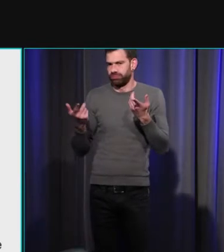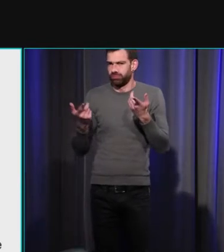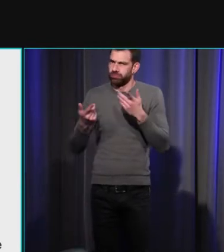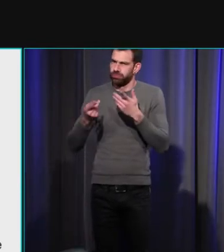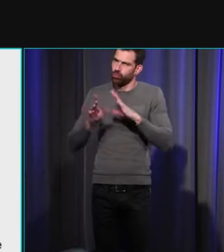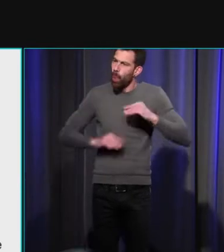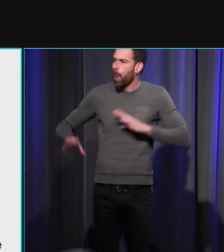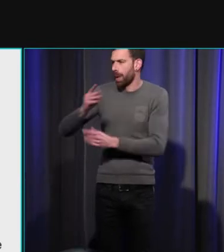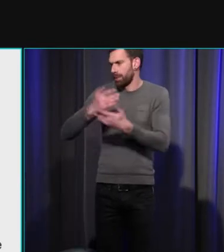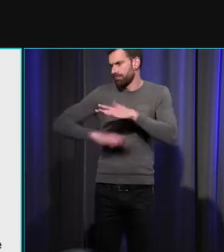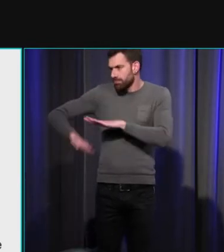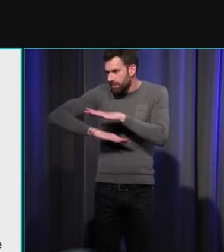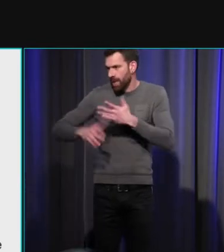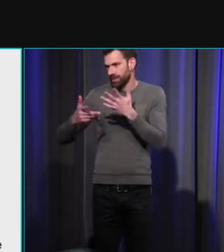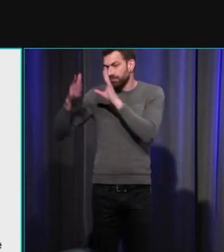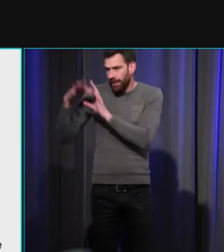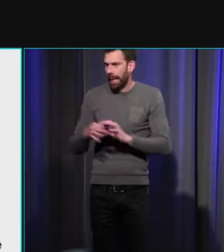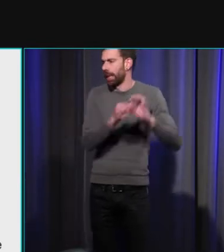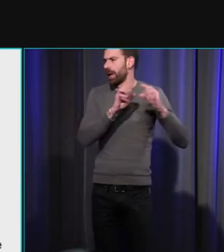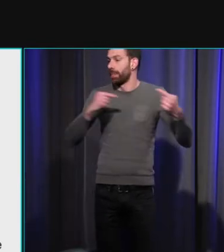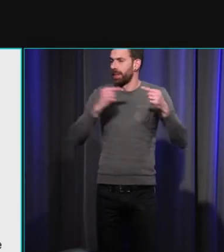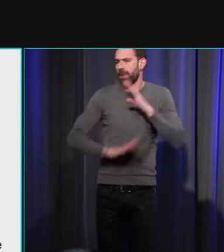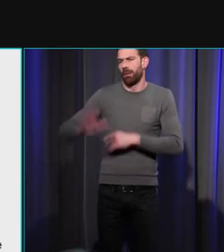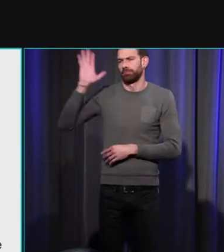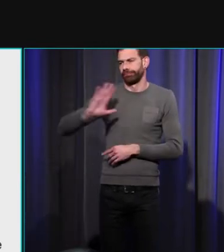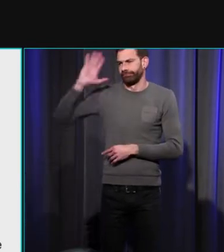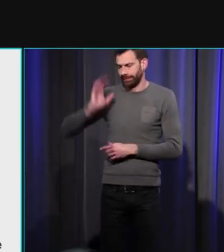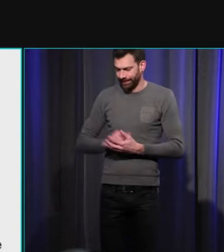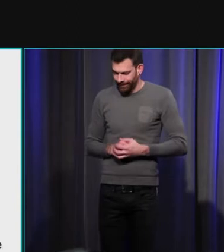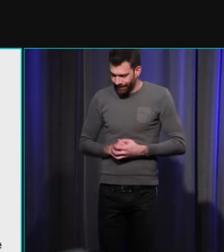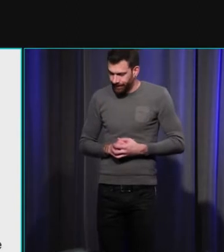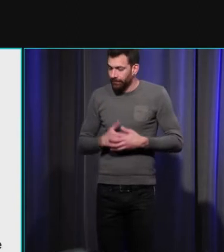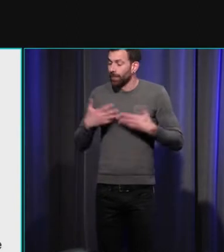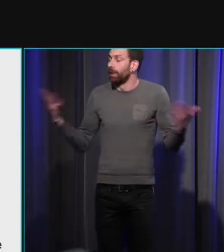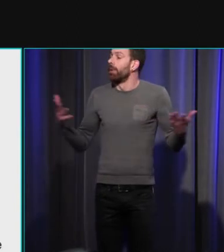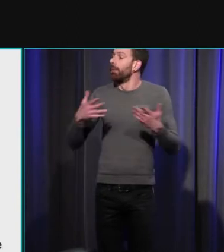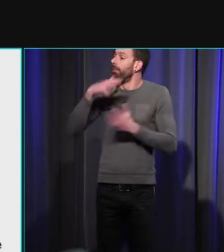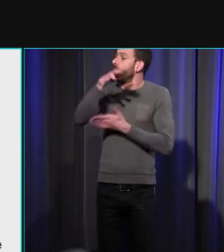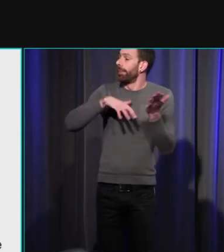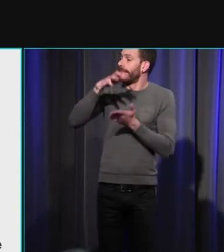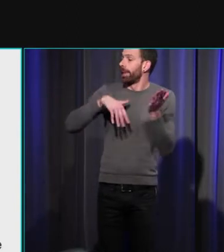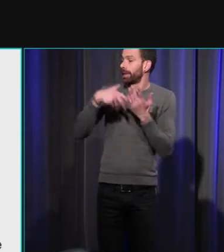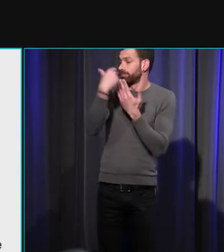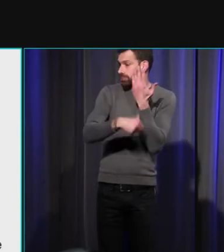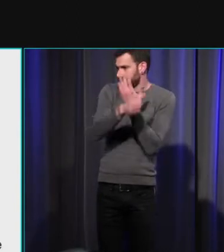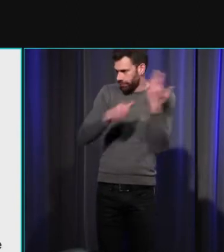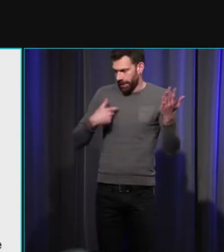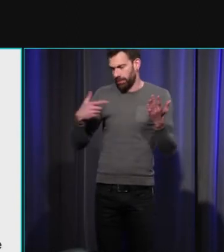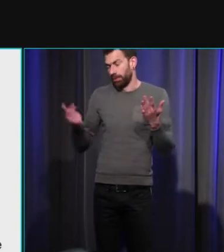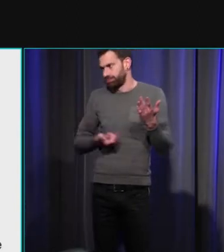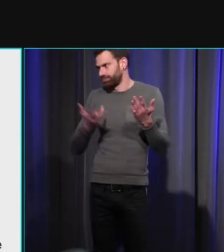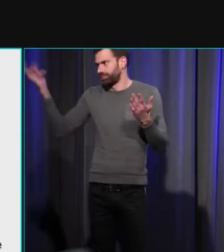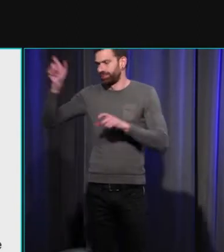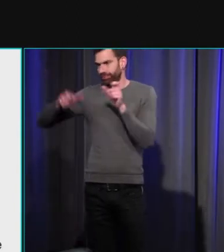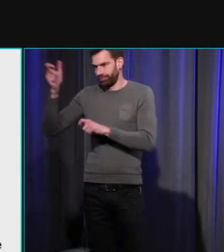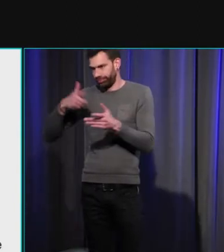plonge ses racines dans des débats très anciens alors revenons aux évangiles des textes qui ont été commentés à satiété par les